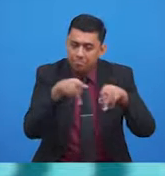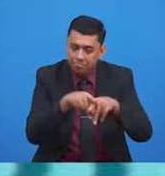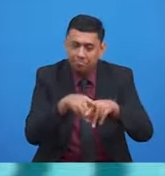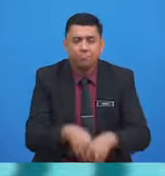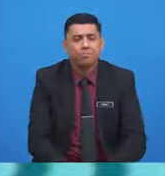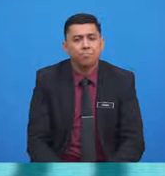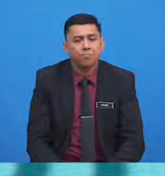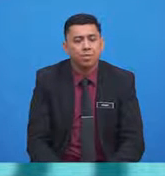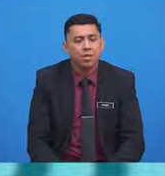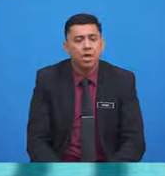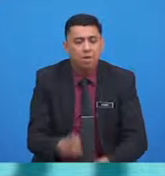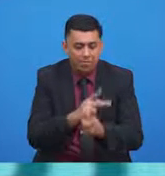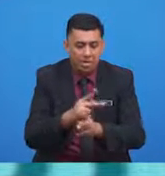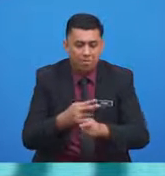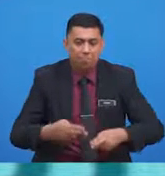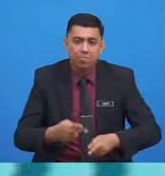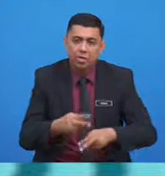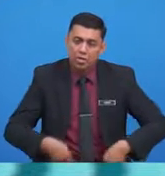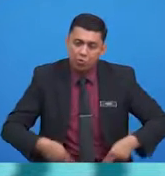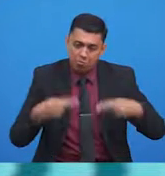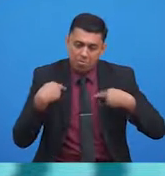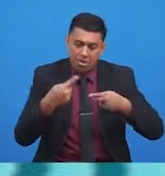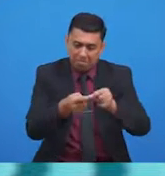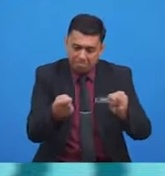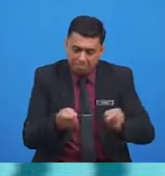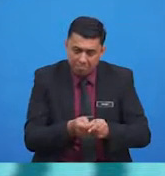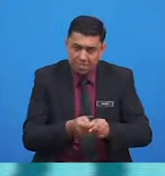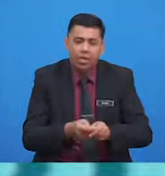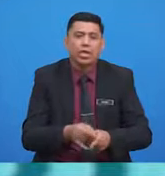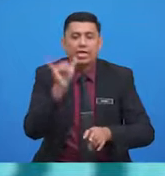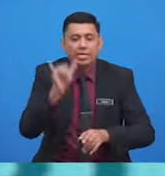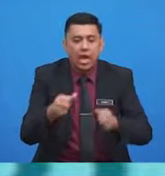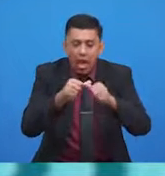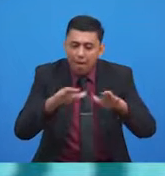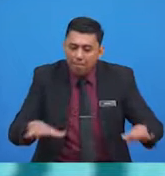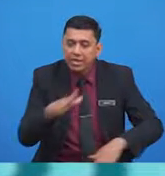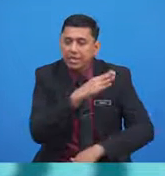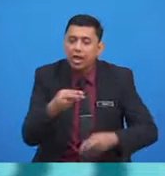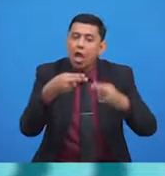menjana kehidupan setempat yang aman dan harmoni.